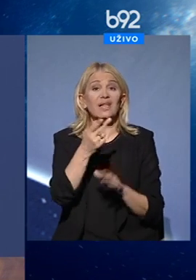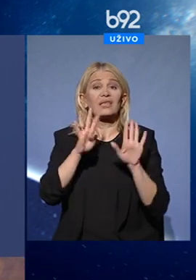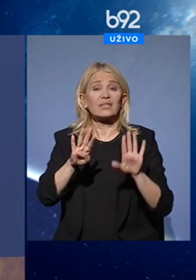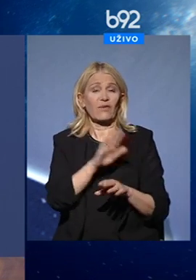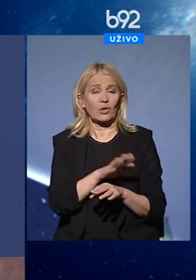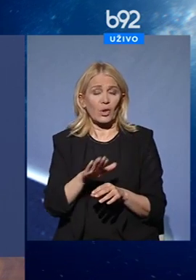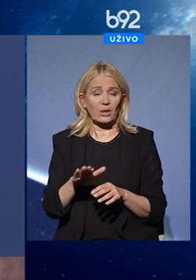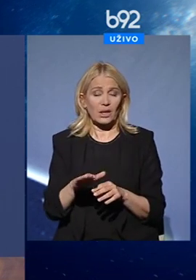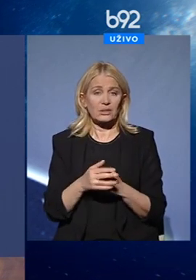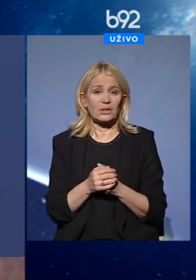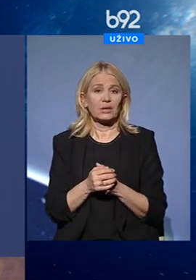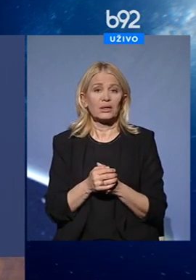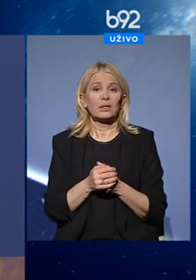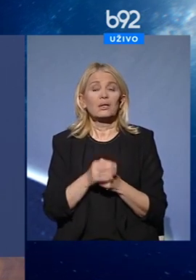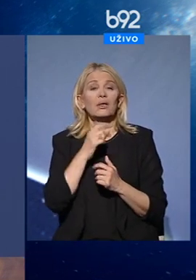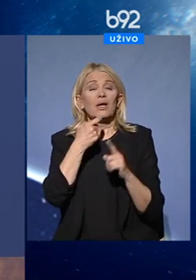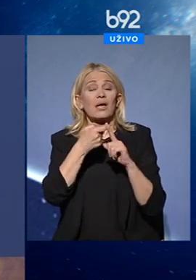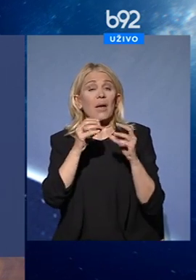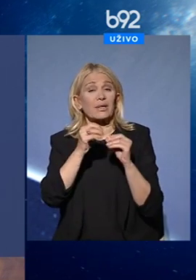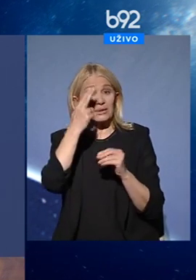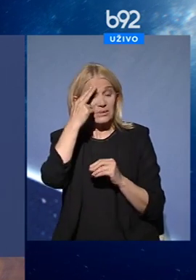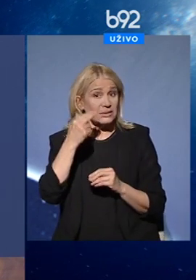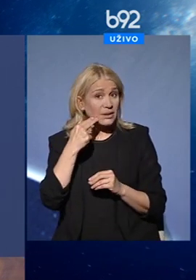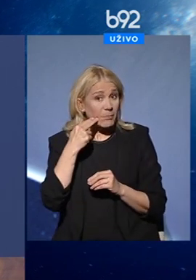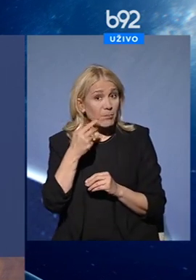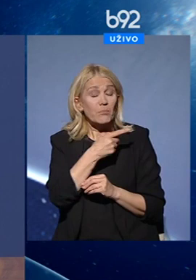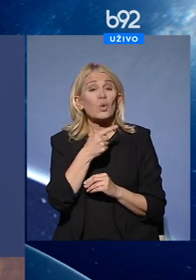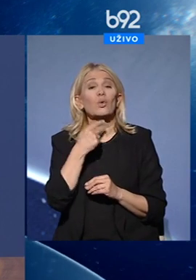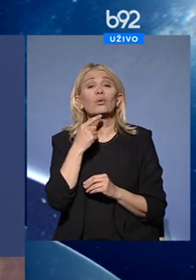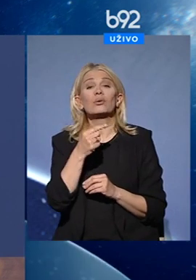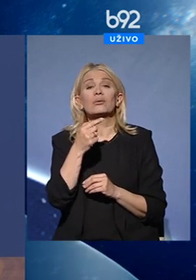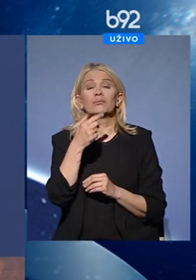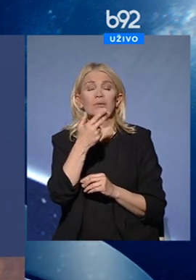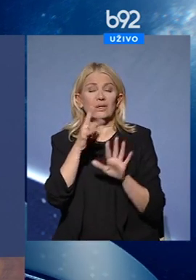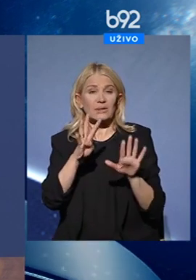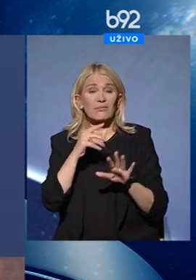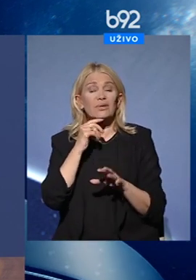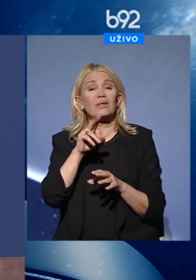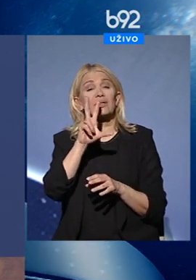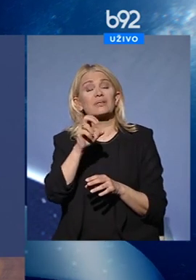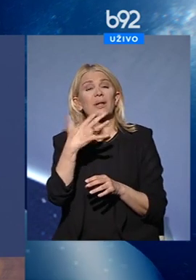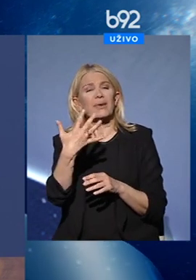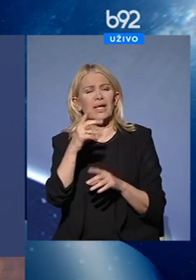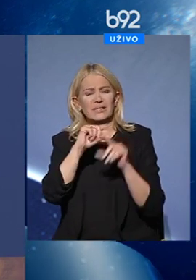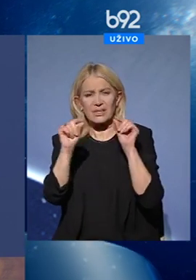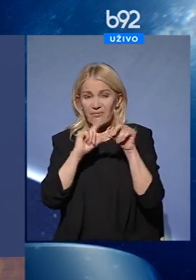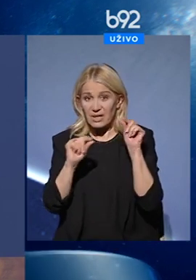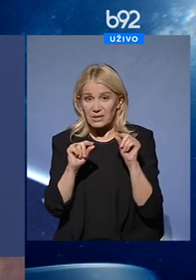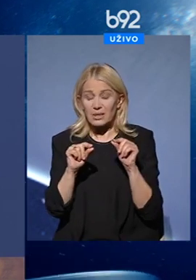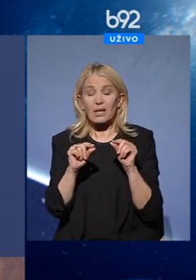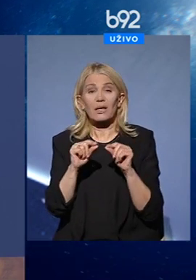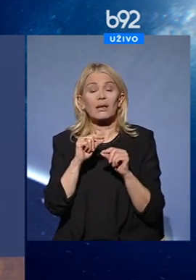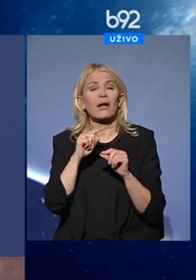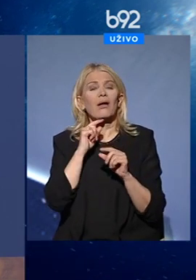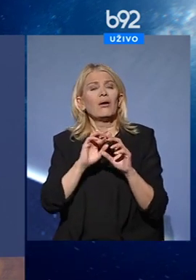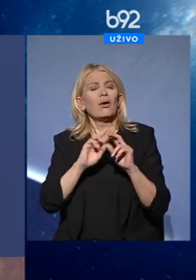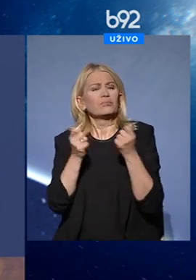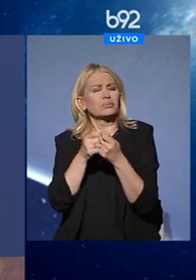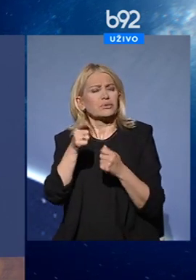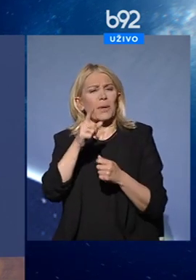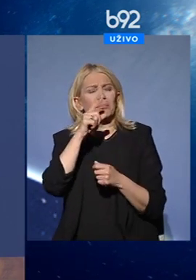dece. KBC Zemun 317 pacijenata, KBC Zvezdara 350 pacijenata, Opšta bolnica